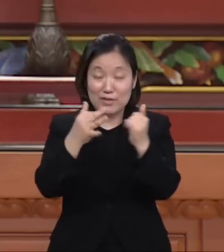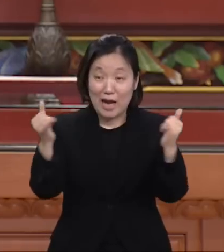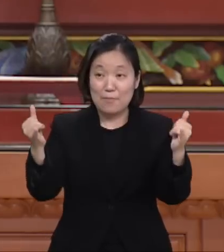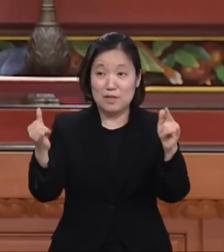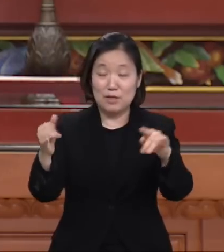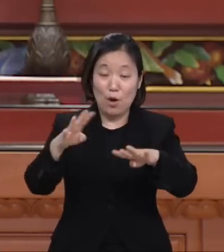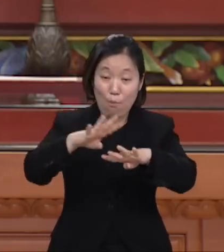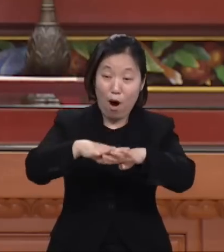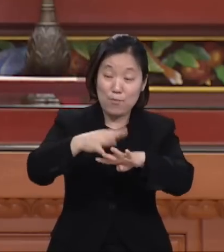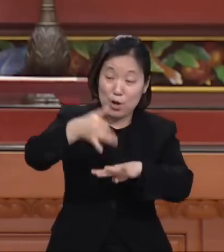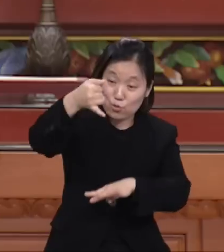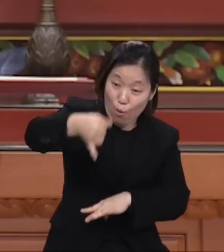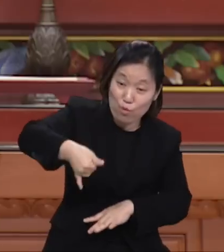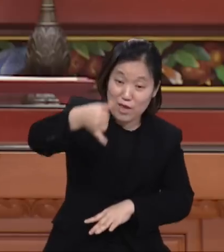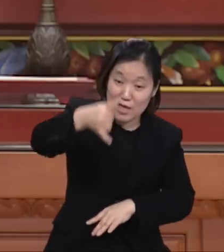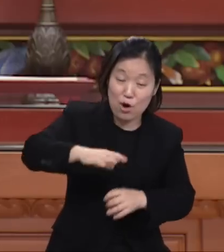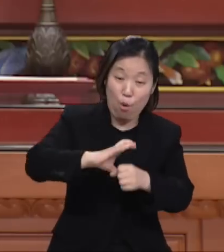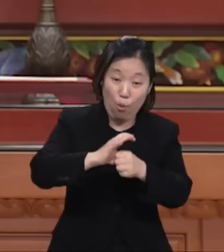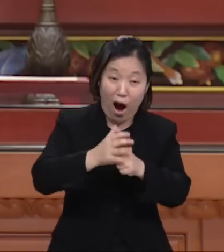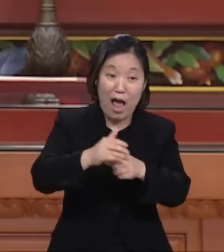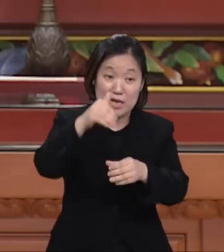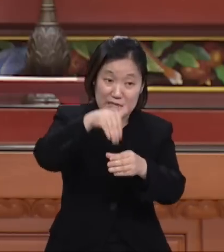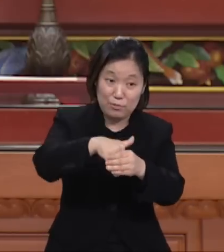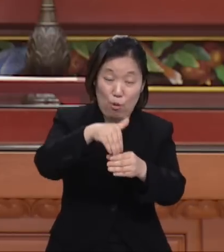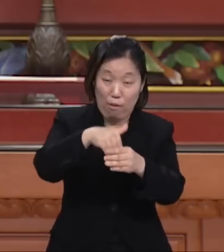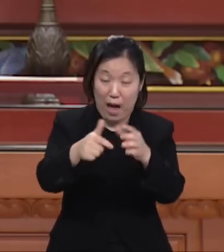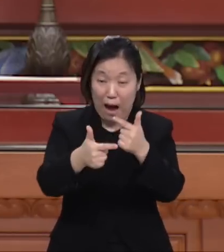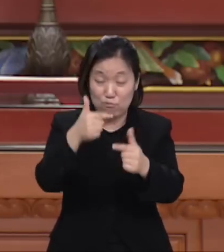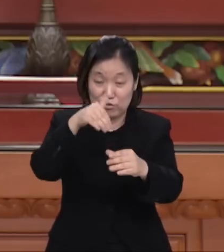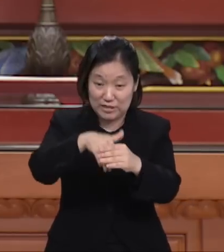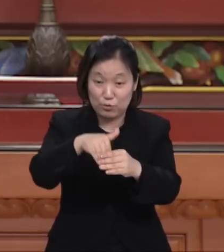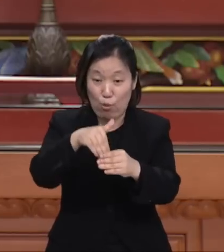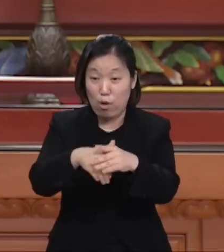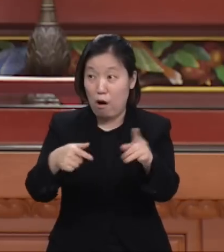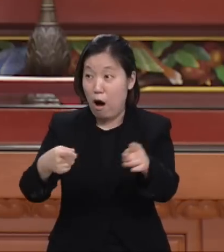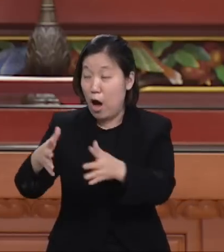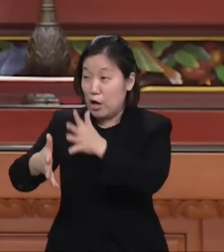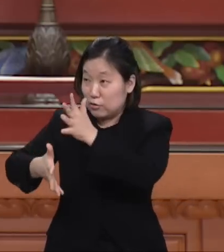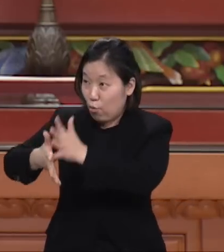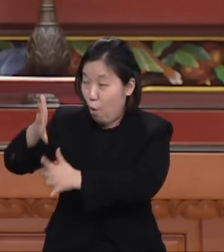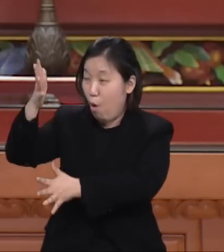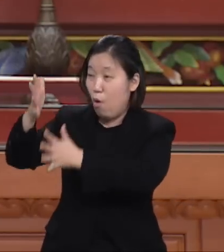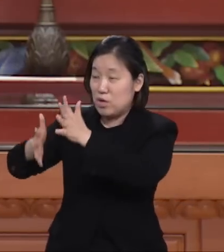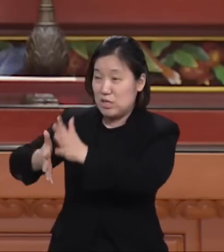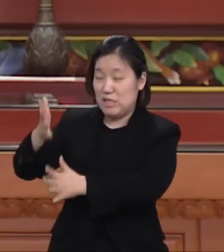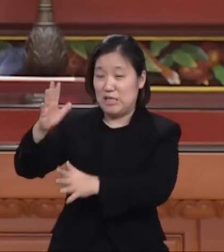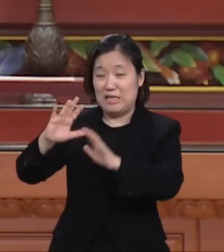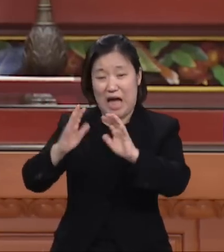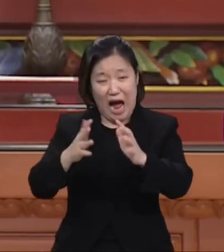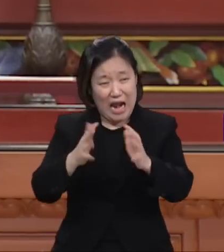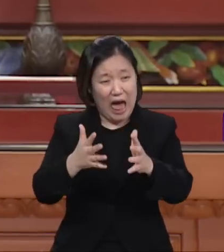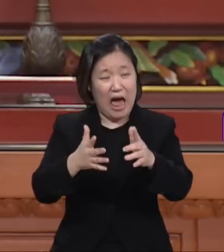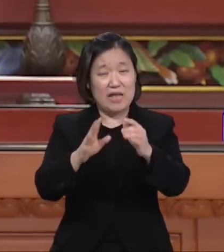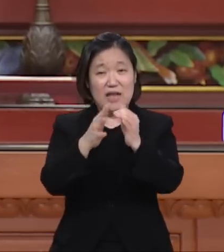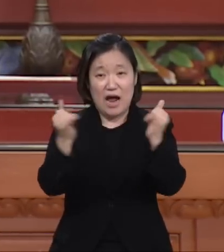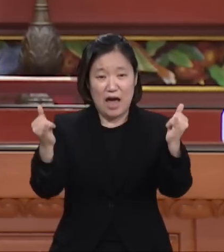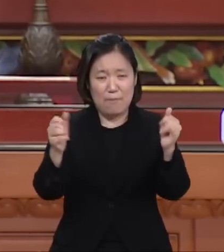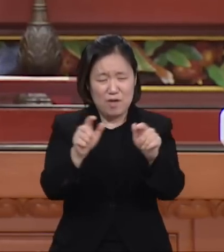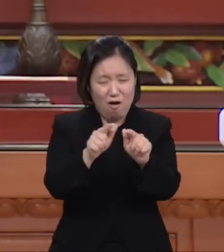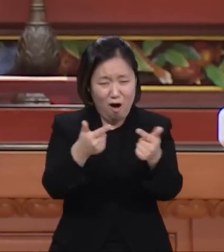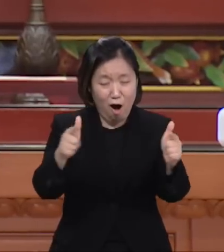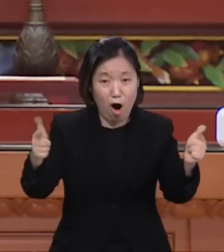있고 처음 보는 온갖 거리와 도시와 온갖 나라들의 모습이 막 이렇게 펼쳐지더래요